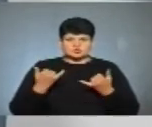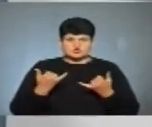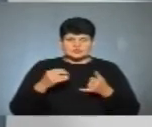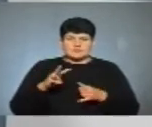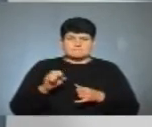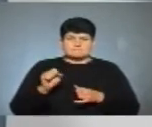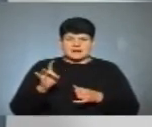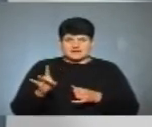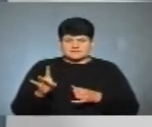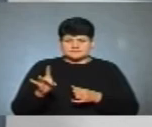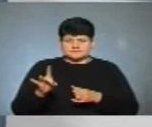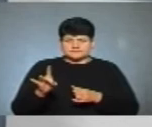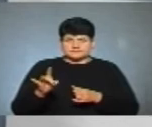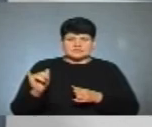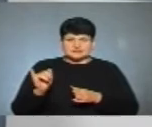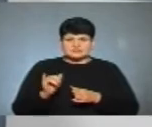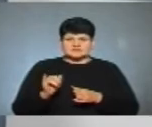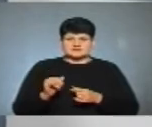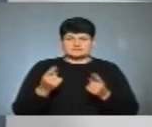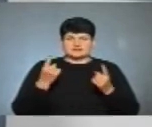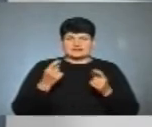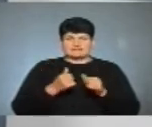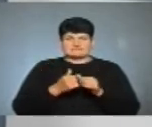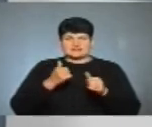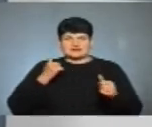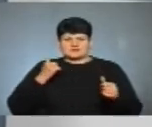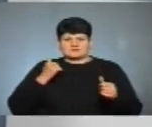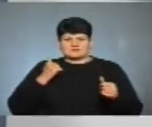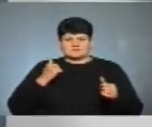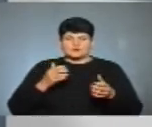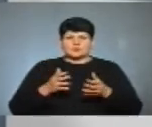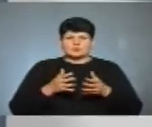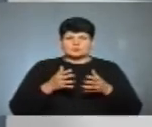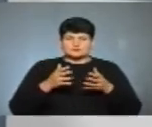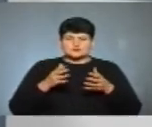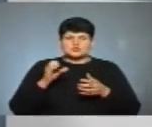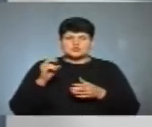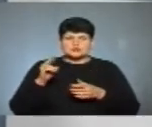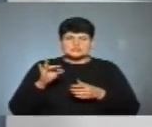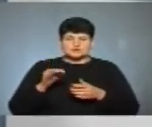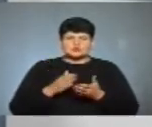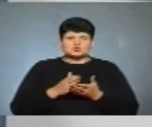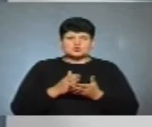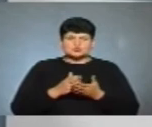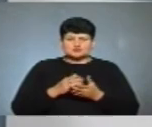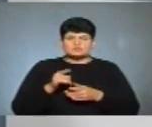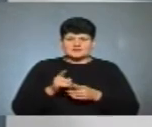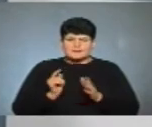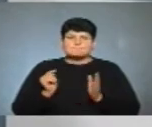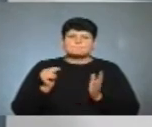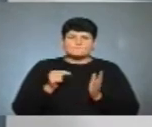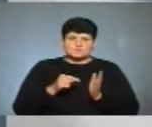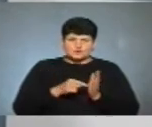мер із значним відривом по більшості соціологічних служб. Він проходив